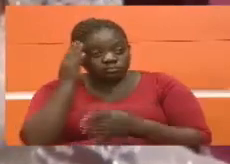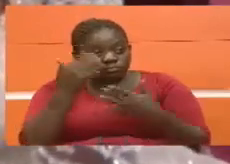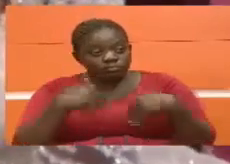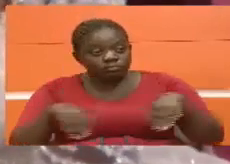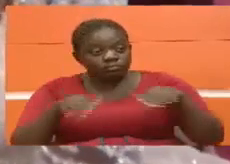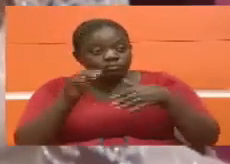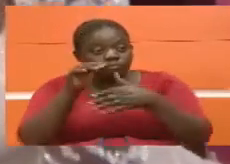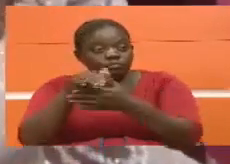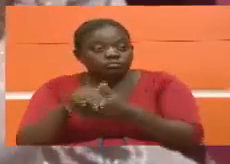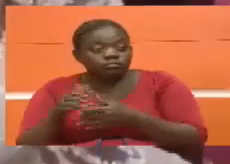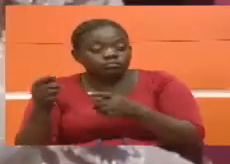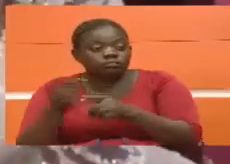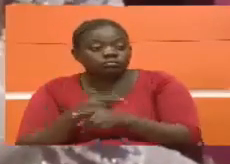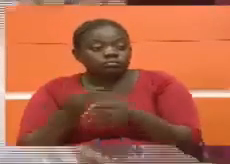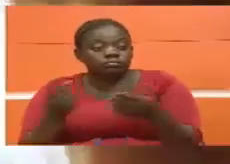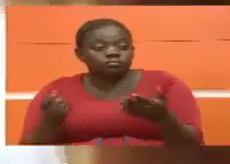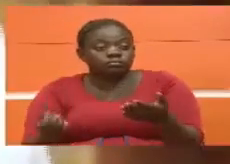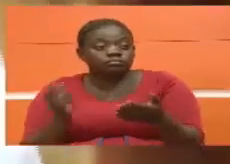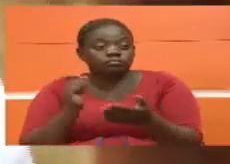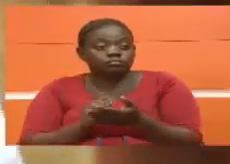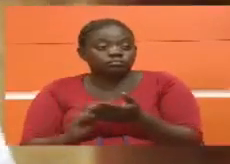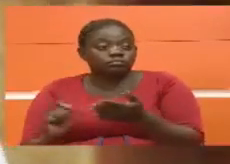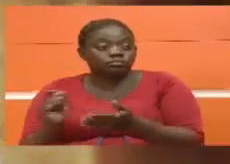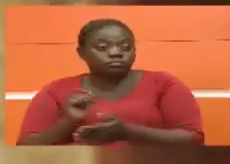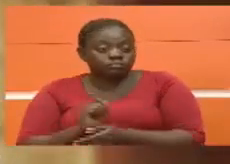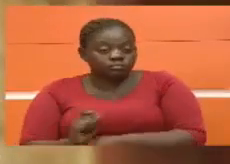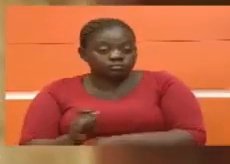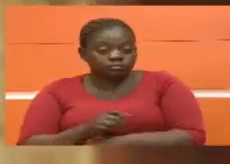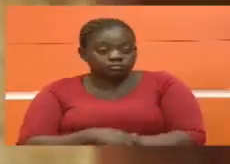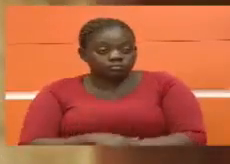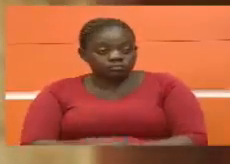okuviira ddala mu byawandiikibwa.